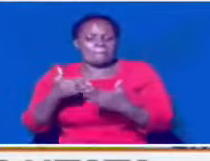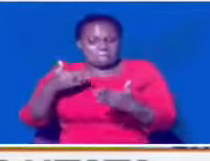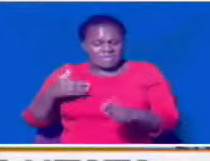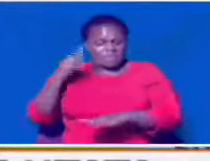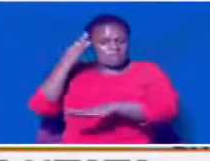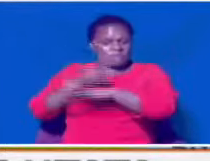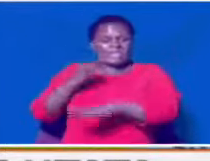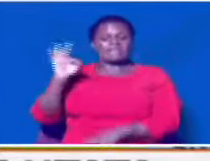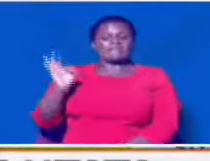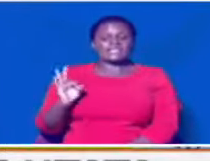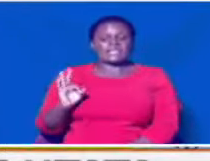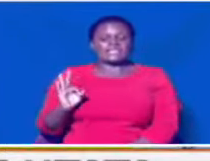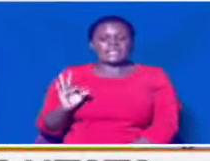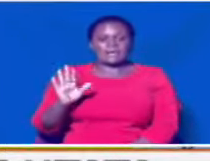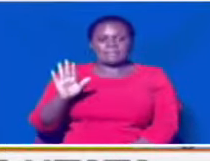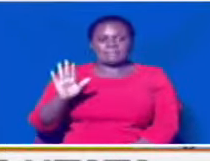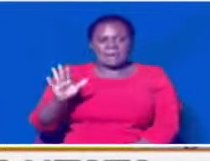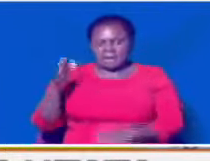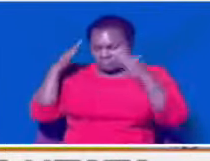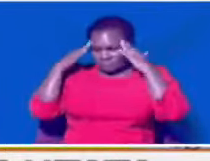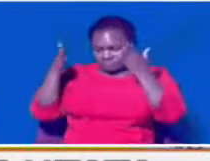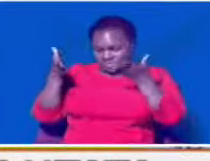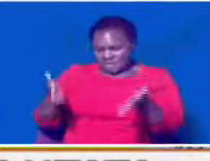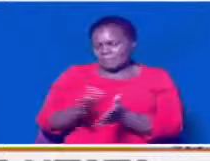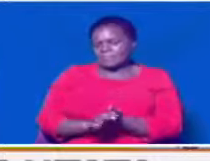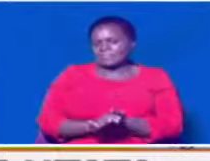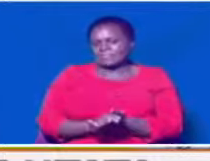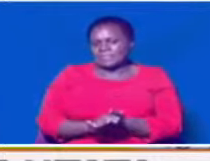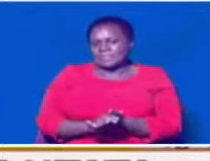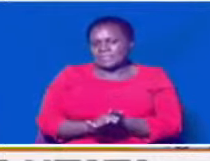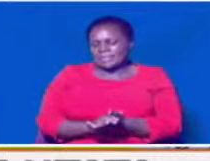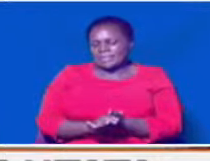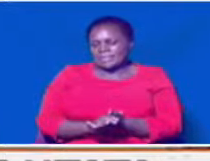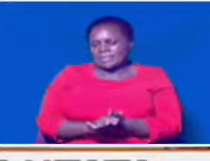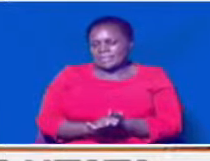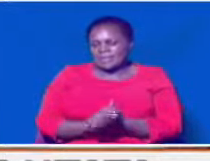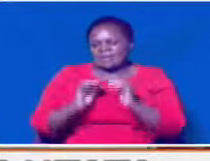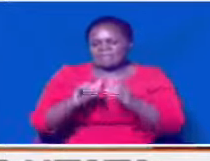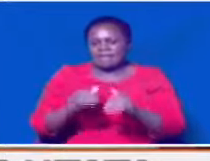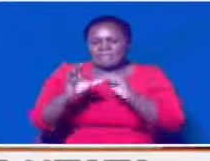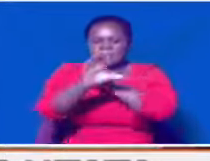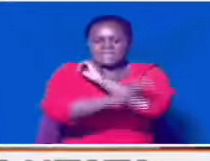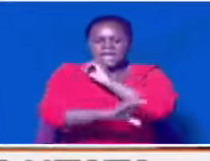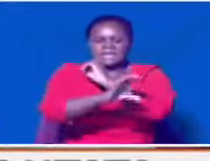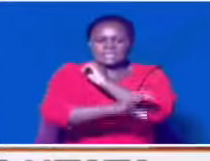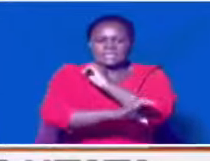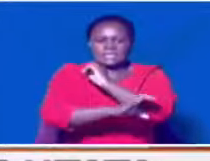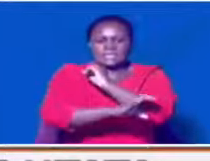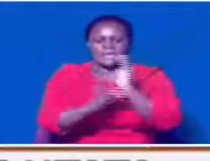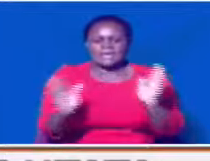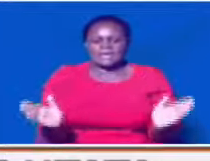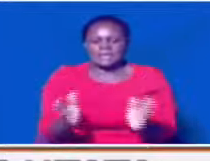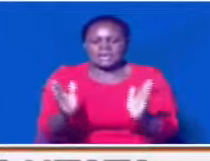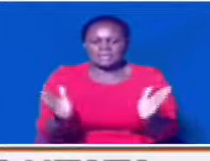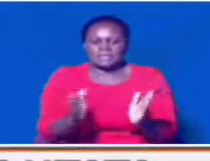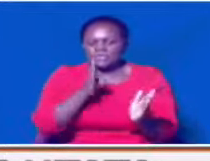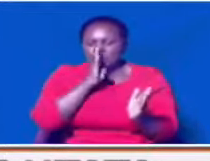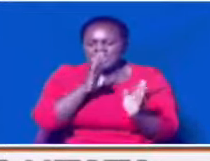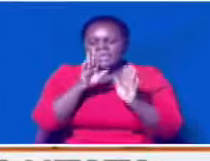mbolea gushi ambayo imemweka kwenye kiti moto chini ya uongozi wake, wakulima kote nchini walikuwa wamehimizwa kuwa angalifu